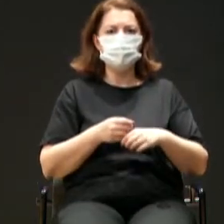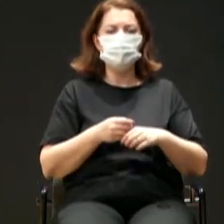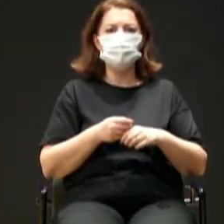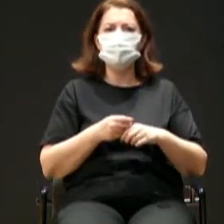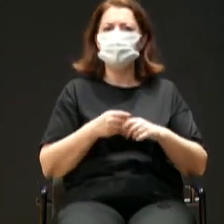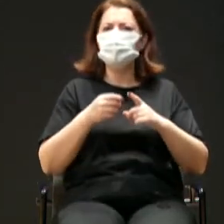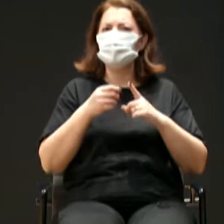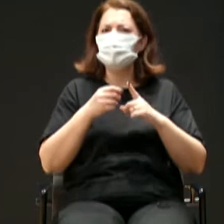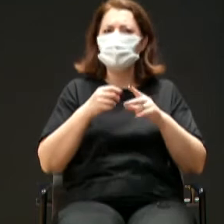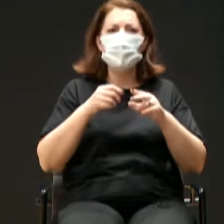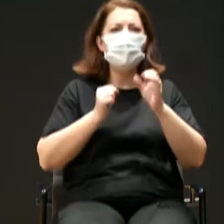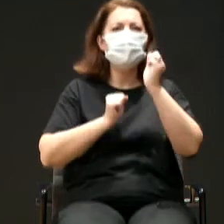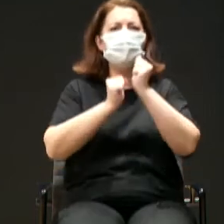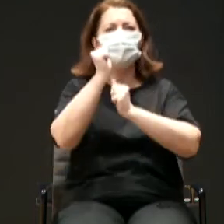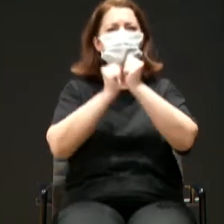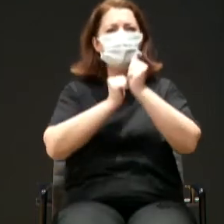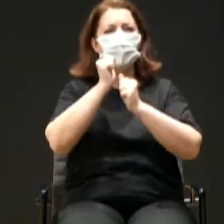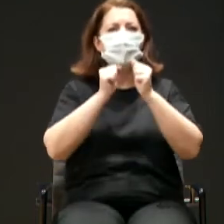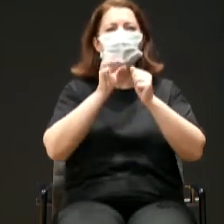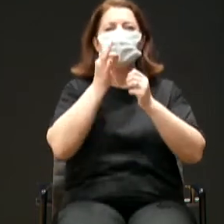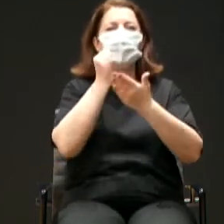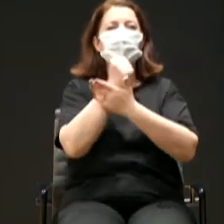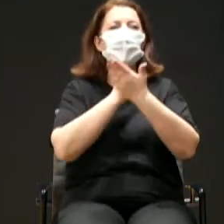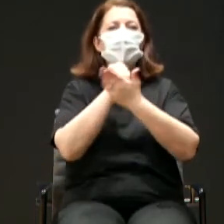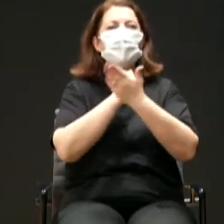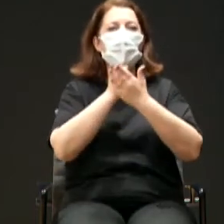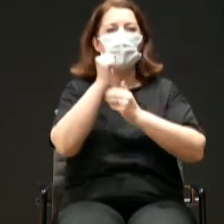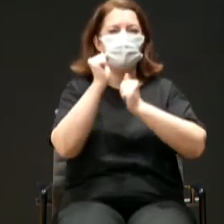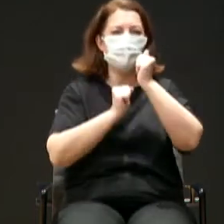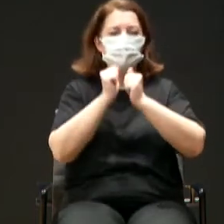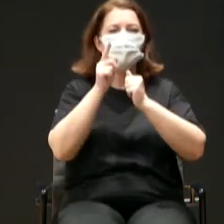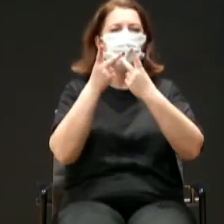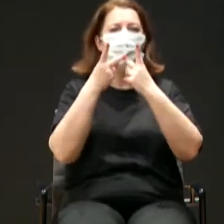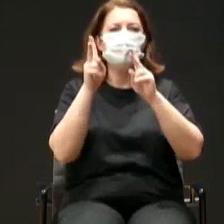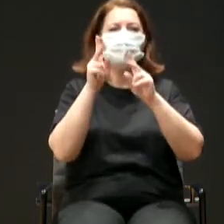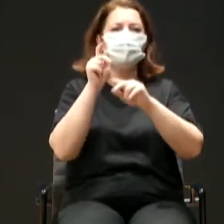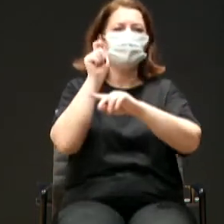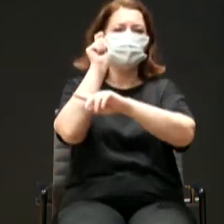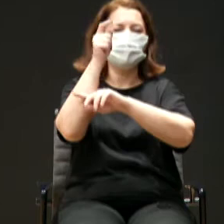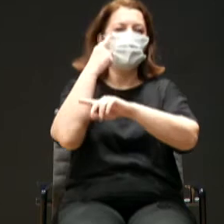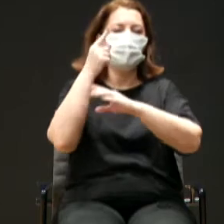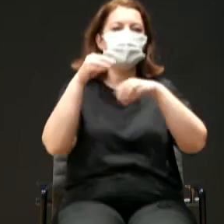TİH ve Makine Kimya Endüstrisi Kurumu açık arttırmayla satışa sunuluyor.